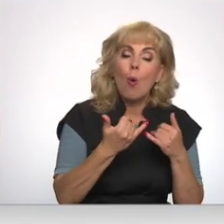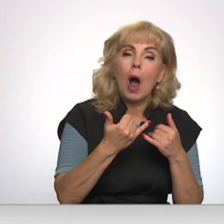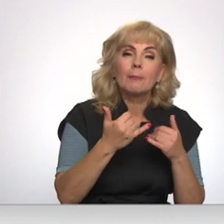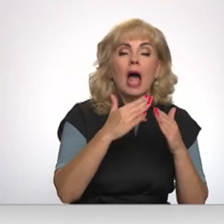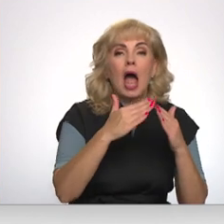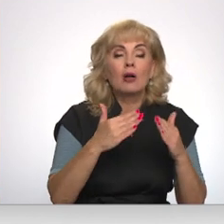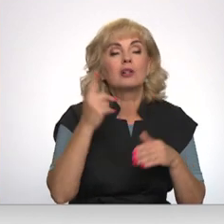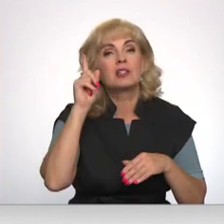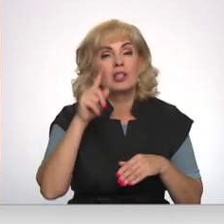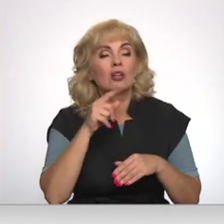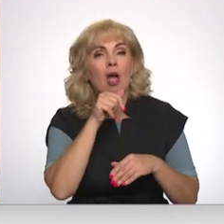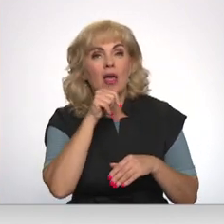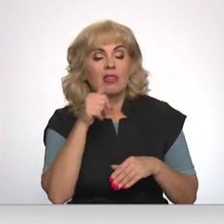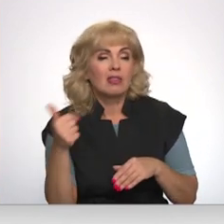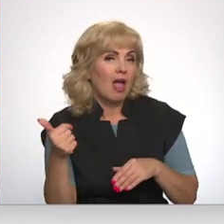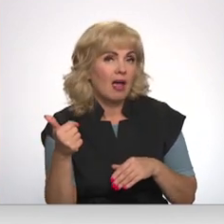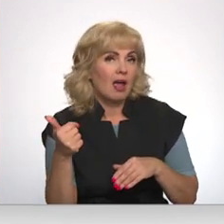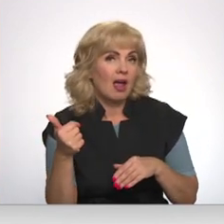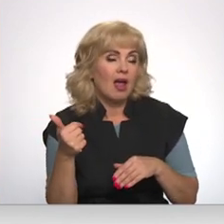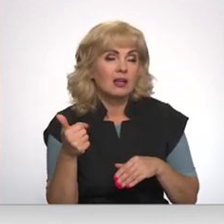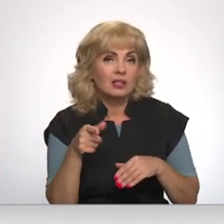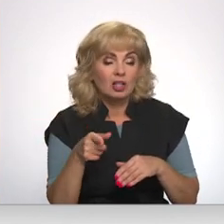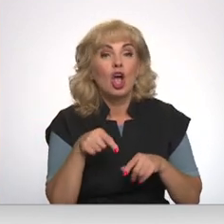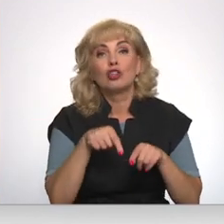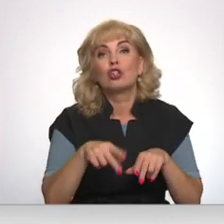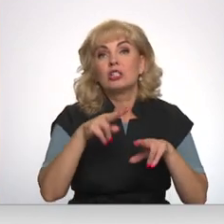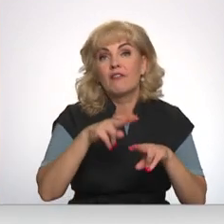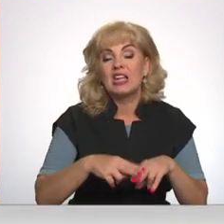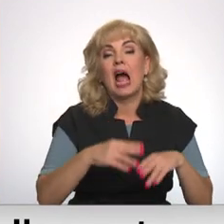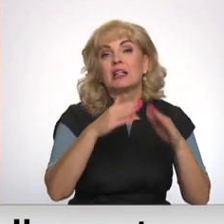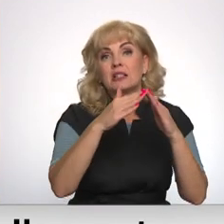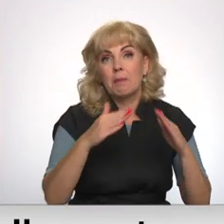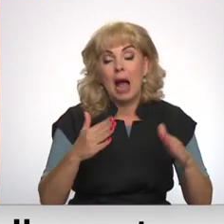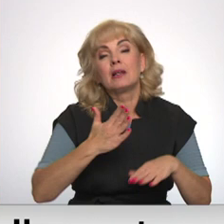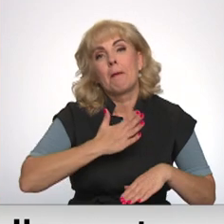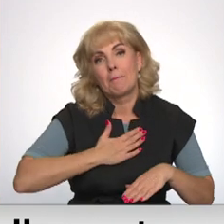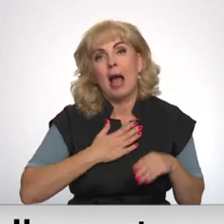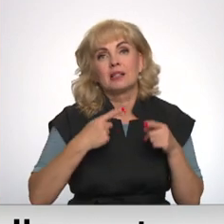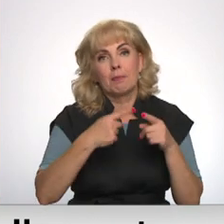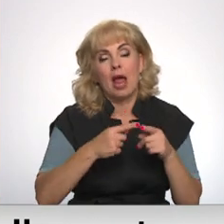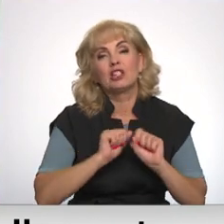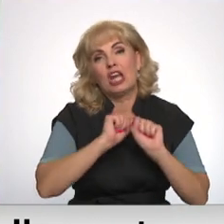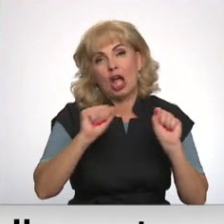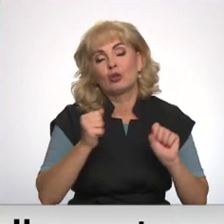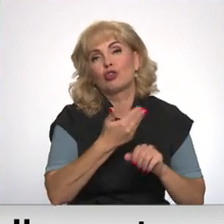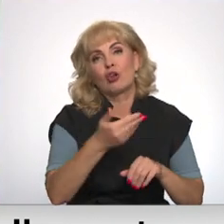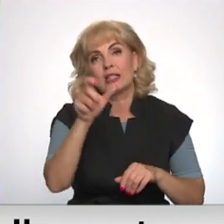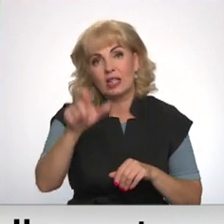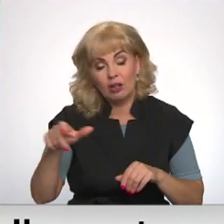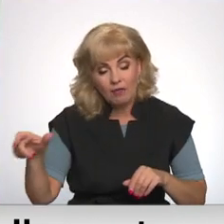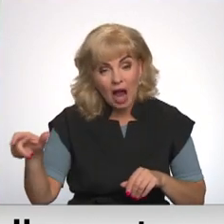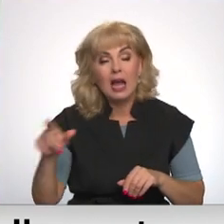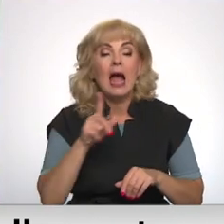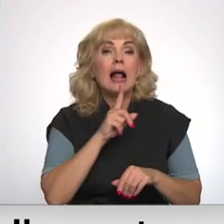bet neuzdrošinās. Un tas ir šīs vietas, šīs mājas un mans mērķis – iedrošināt cilvēkus. Jāpiebilst,